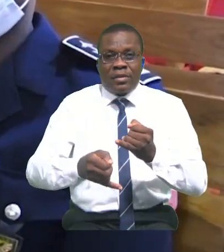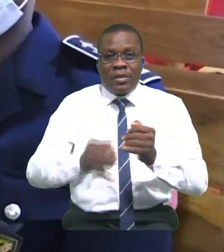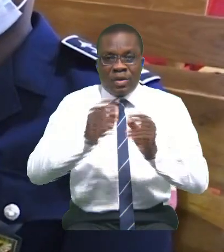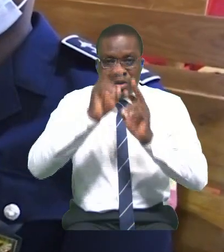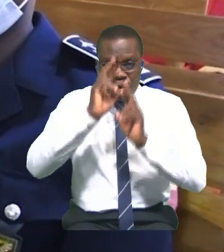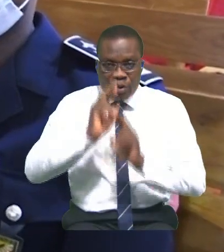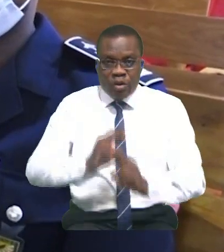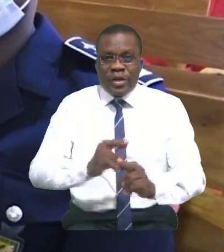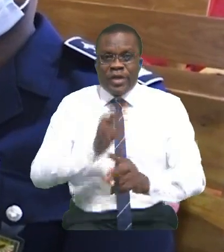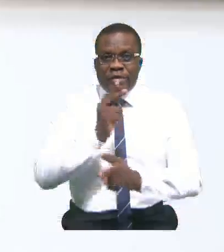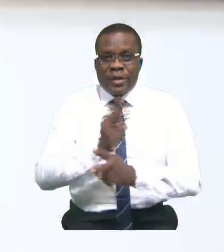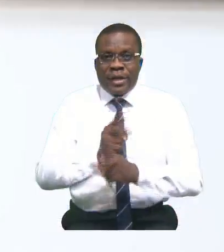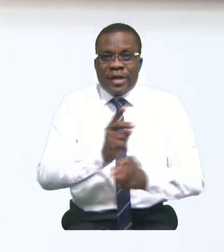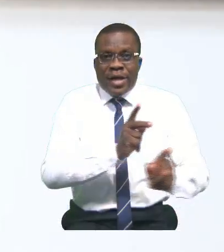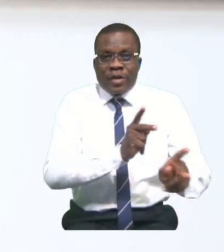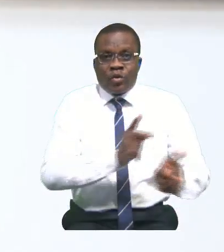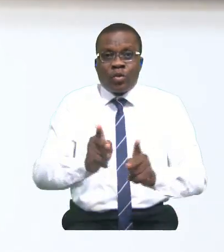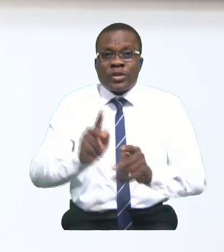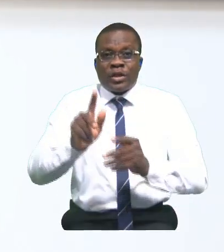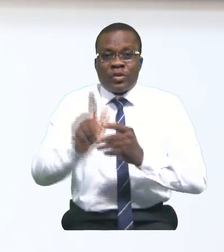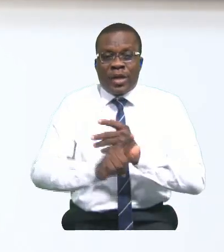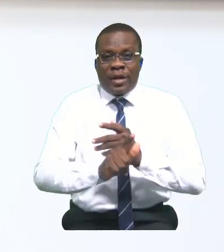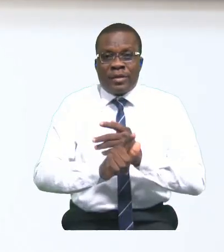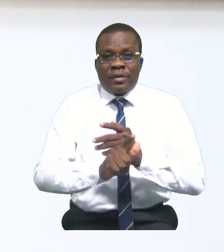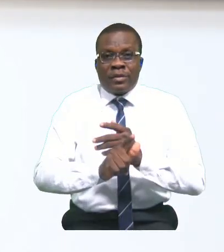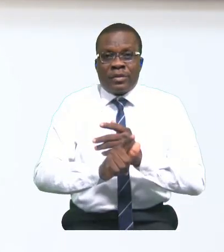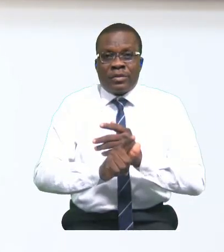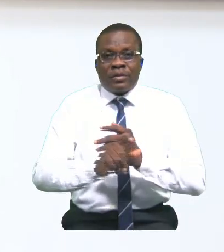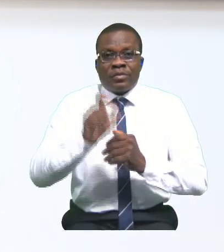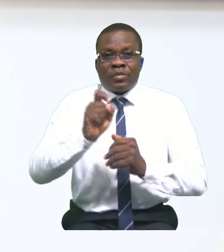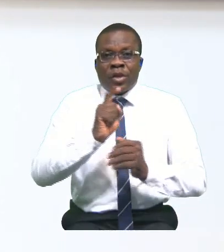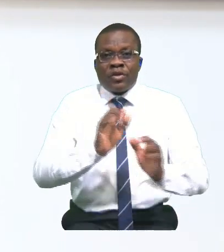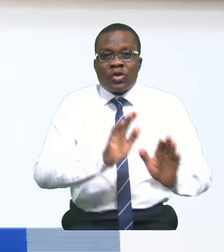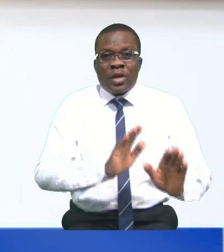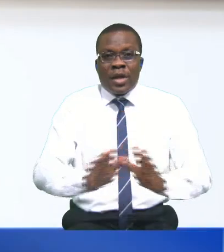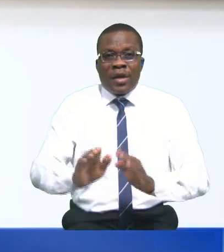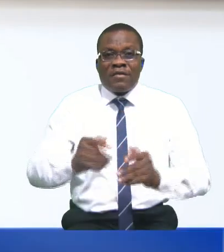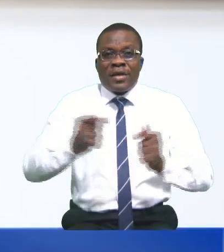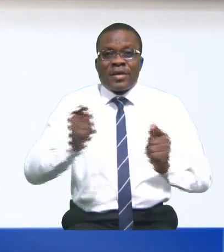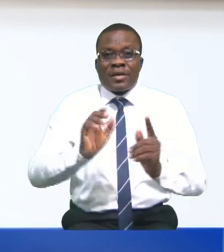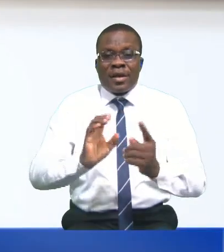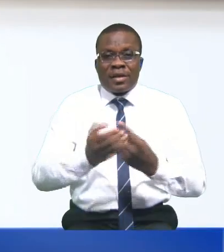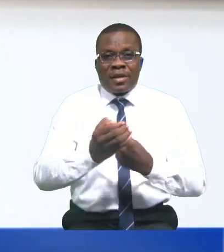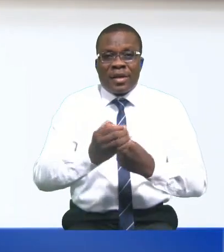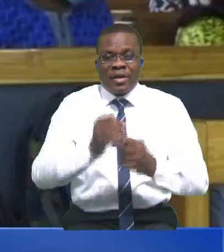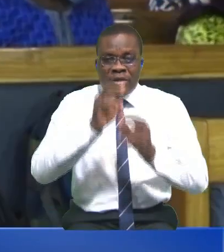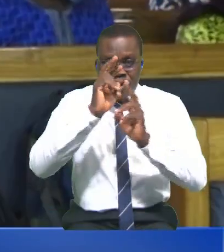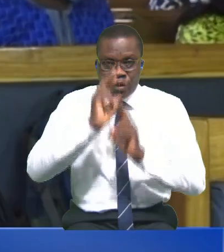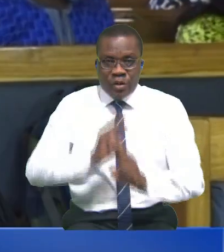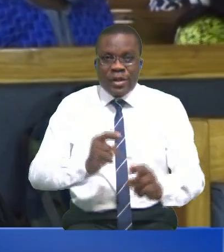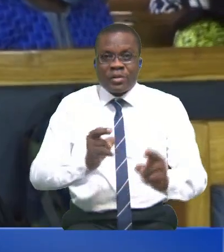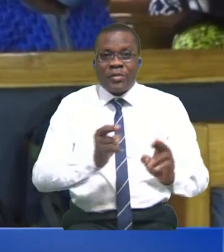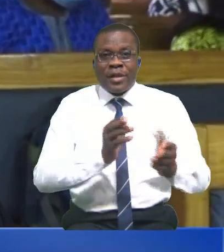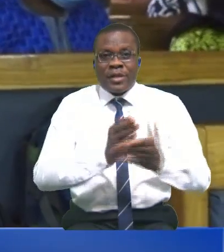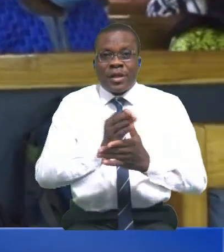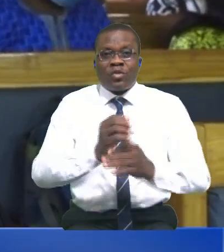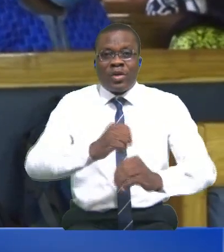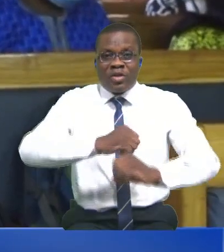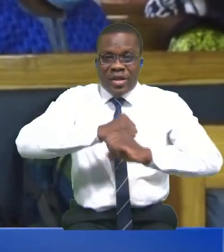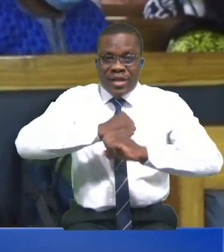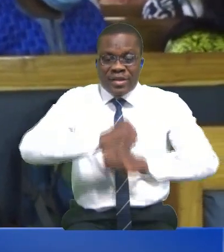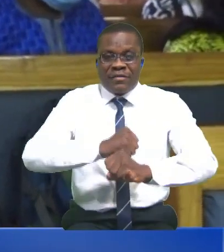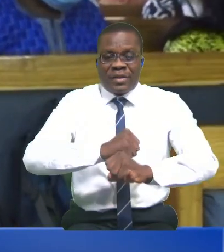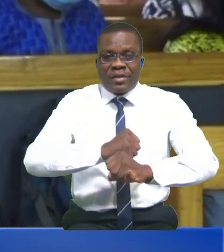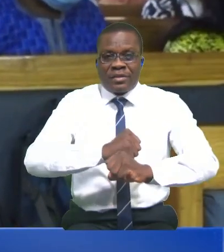garanties procédurales il sera fait grand cas du respect des droits de la défense